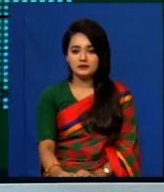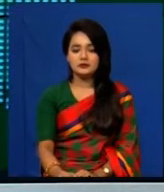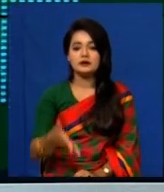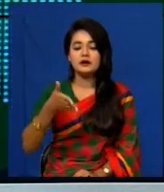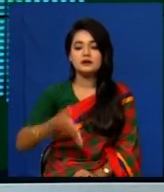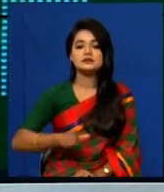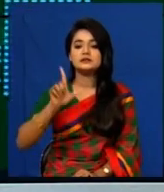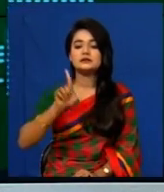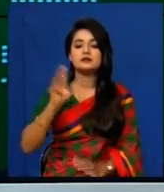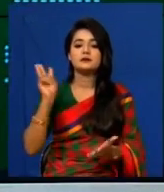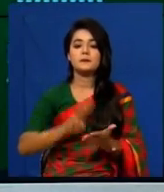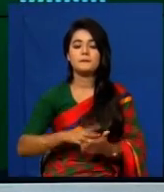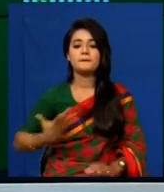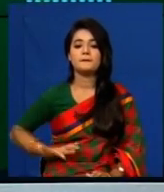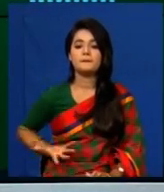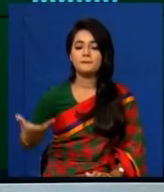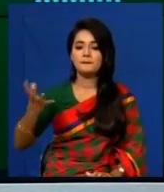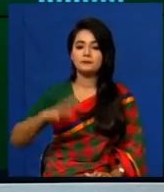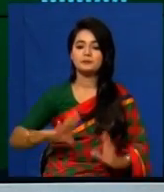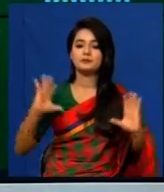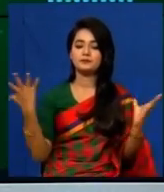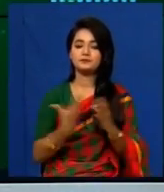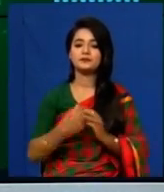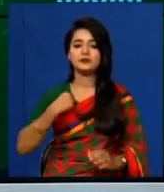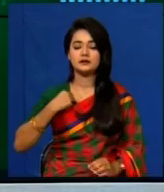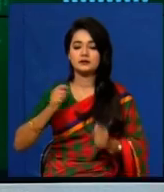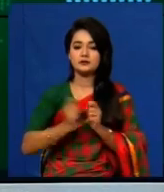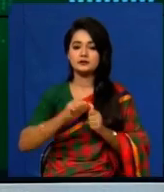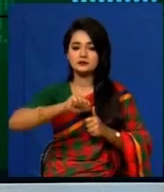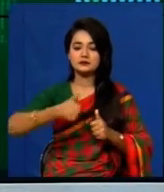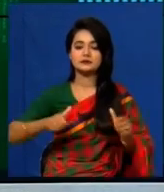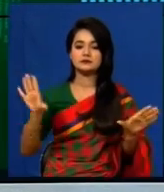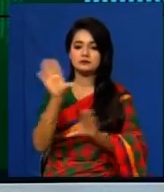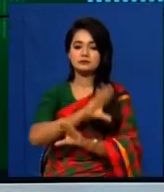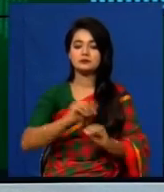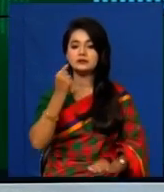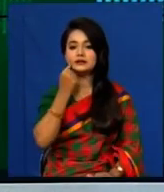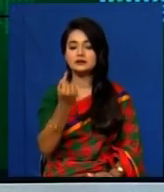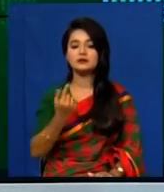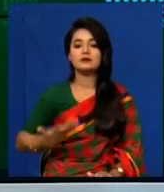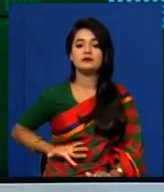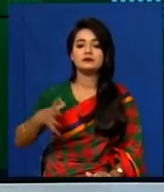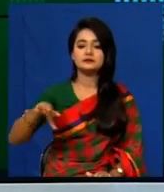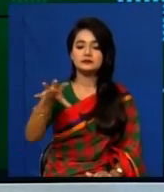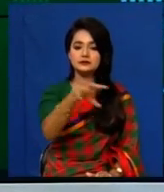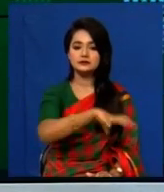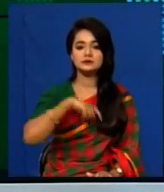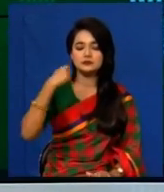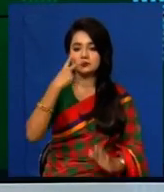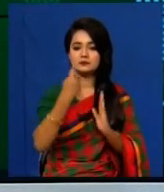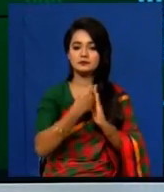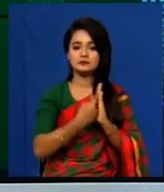আজ ঐতিহাসিক 7ই মার্চ সারা দেশে যথাযোগ্য মর্যাদায় নানা কর্মসূচিতে পালিত হয়েছে। দিবসটি নিয়ে দেশের বিভিন্ন জেলা প্রতিনিধিদের